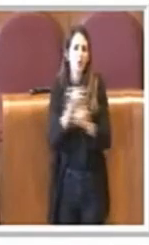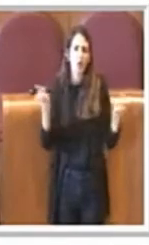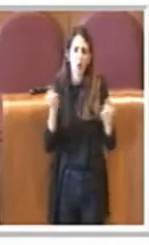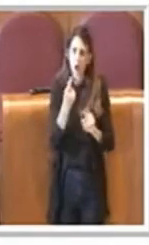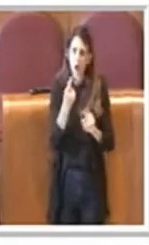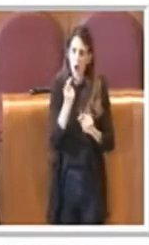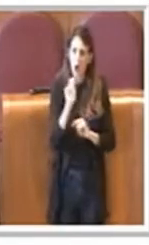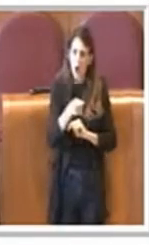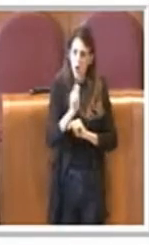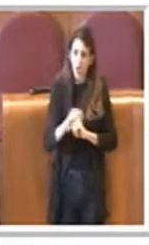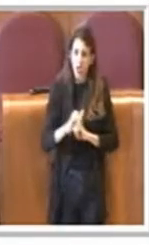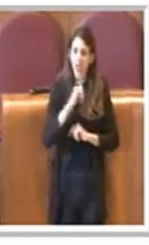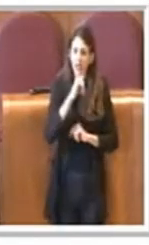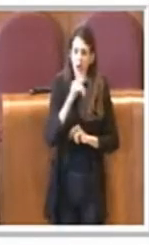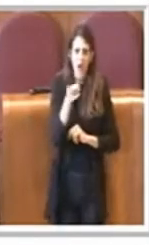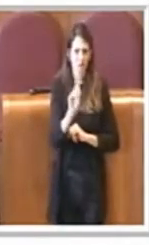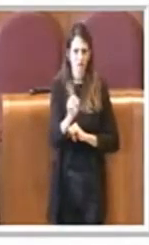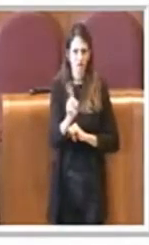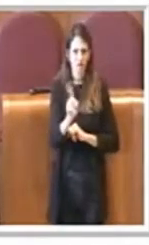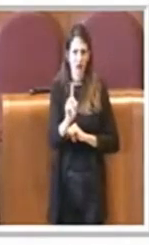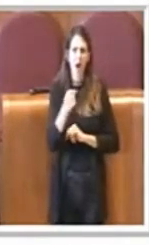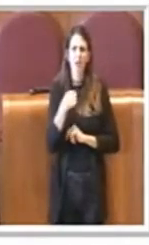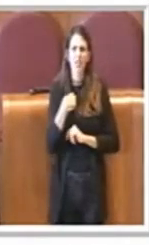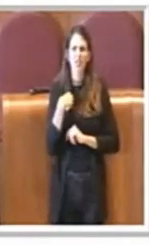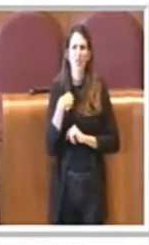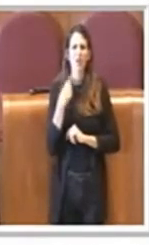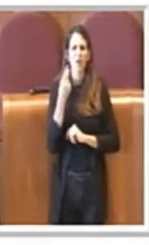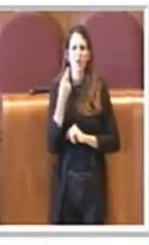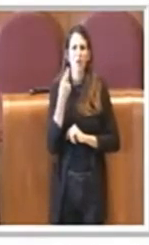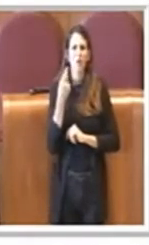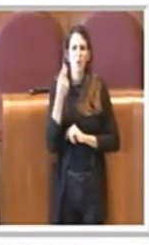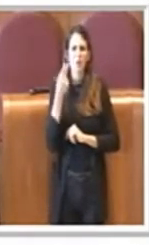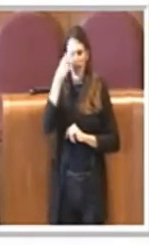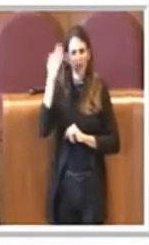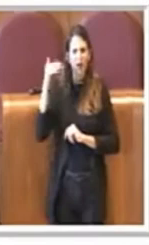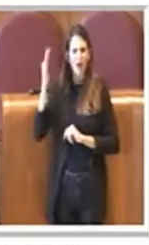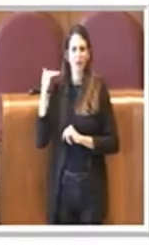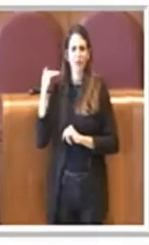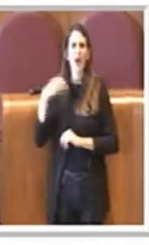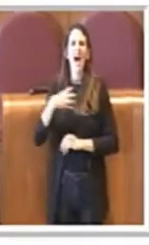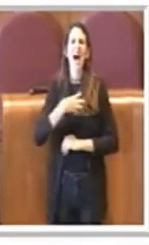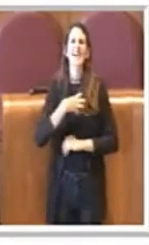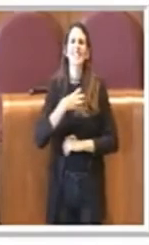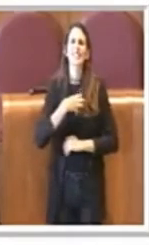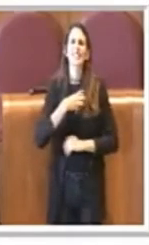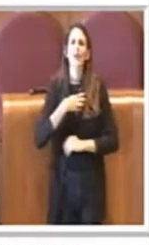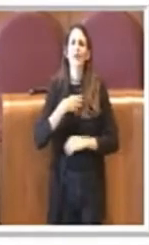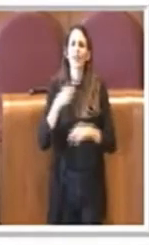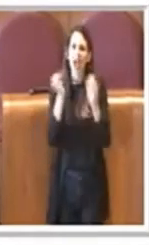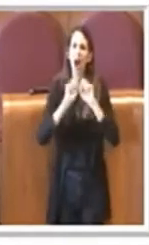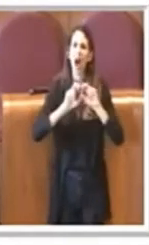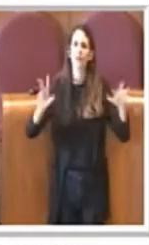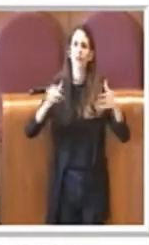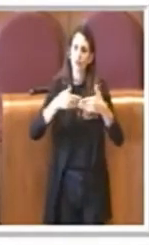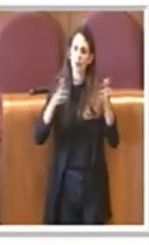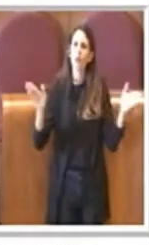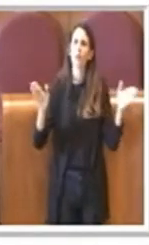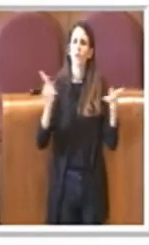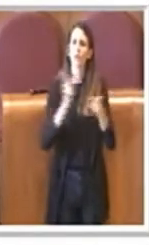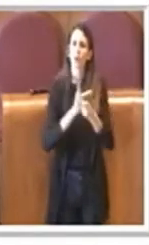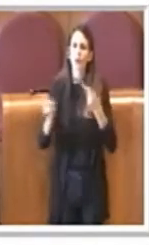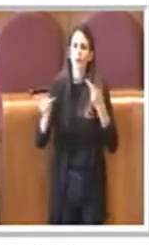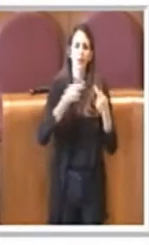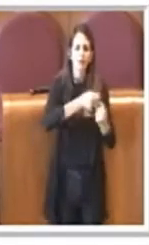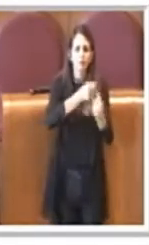e per le quali tra l'altro mi sembra anche che l'assessore abbia lanciato un avviso pubblico per cercare di abbassare ulteriormente le